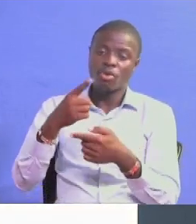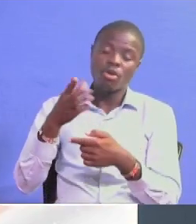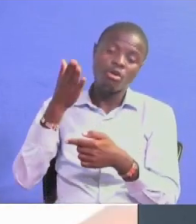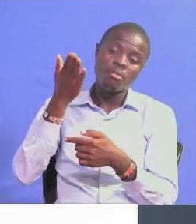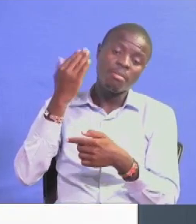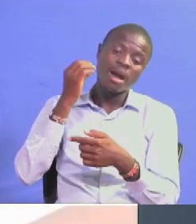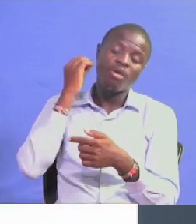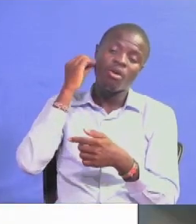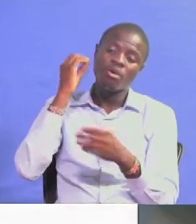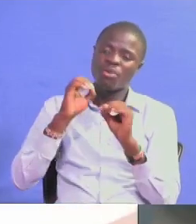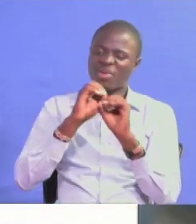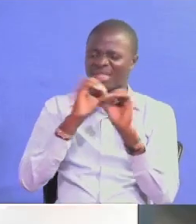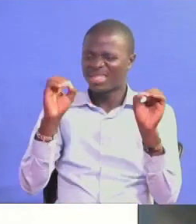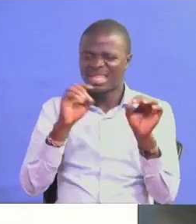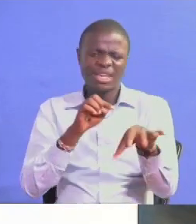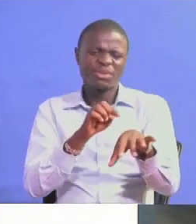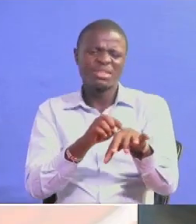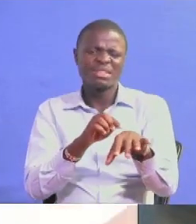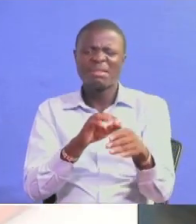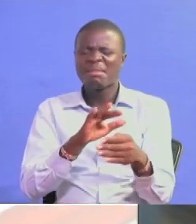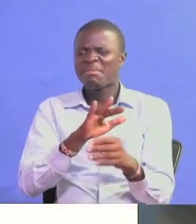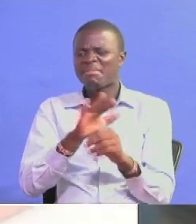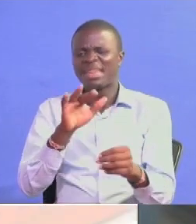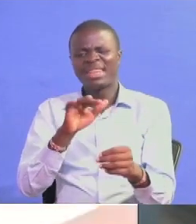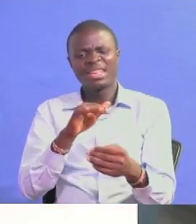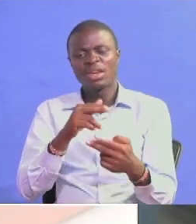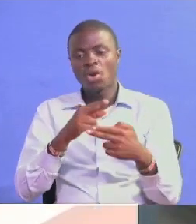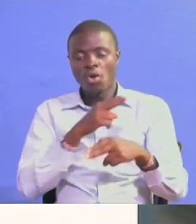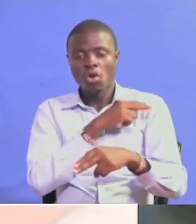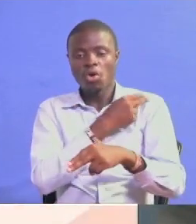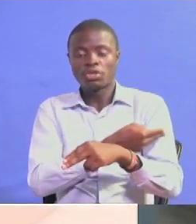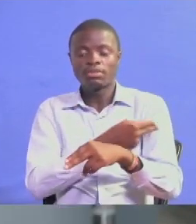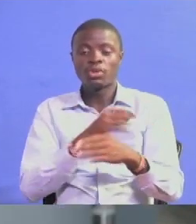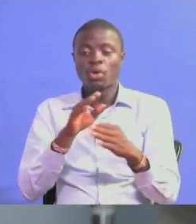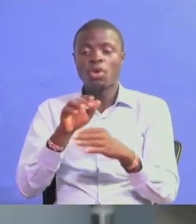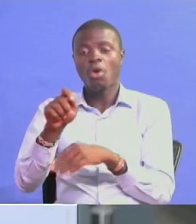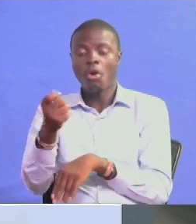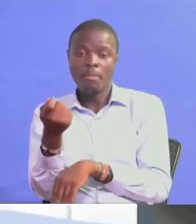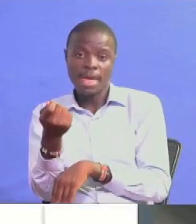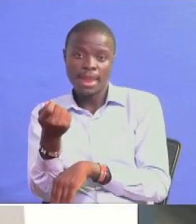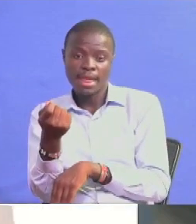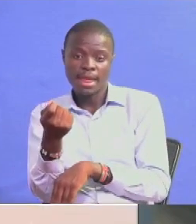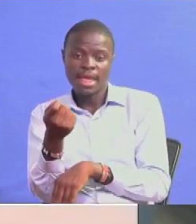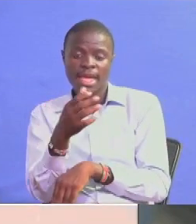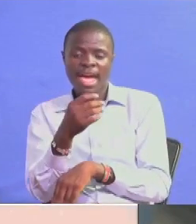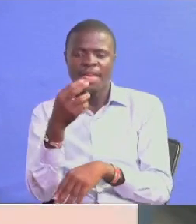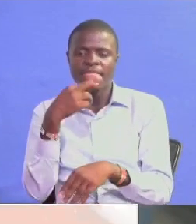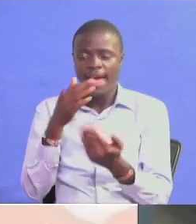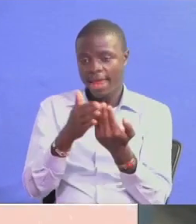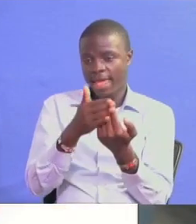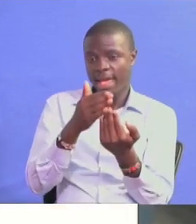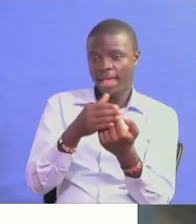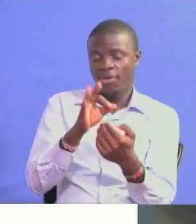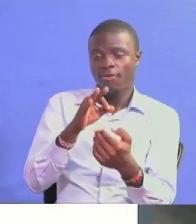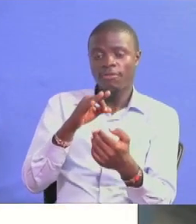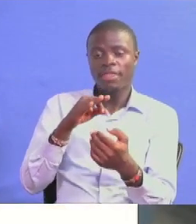bila kuhudumiwa. Well, most private hospitals are open and they're taking care of patients. I wouldn't